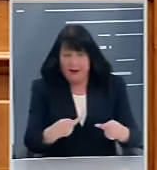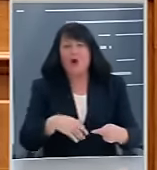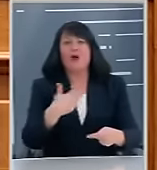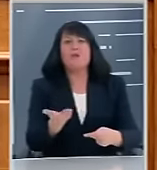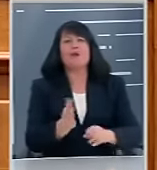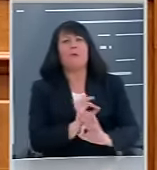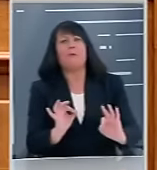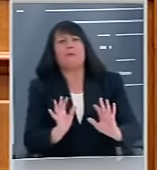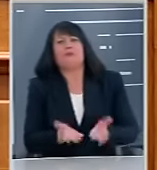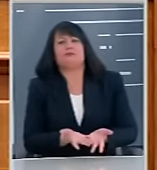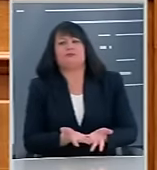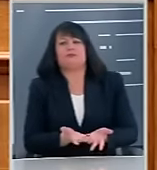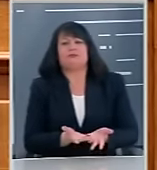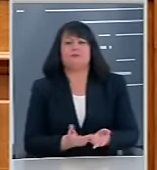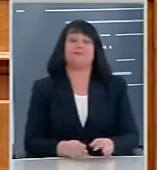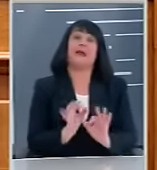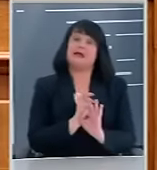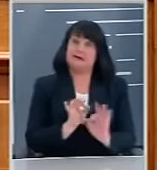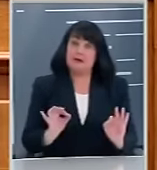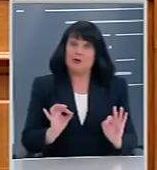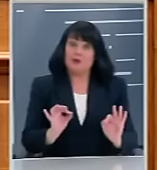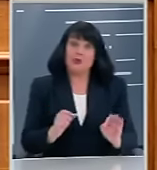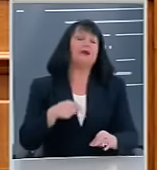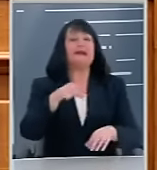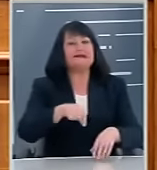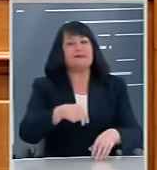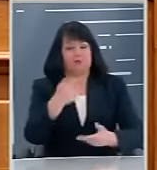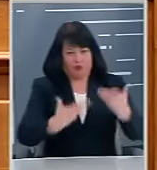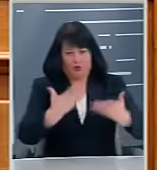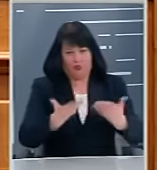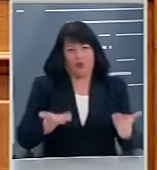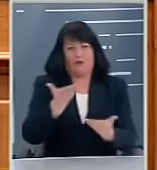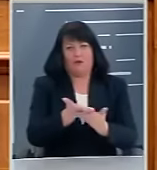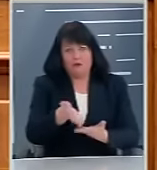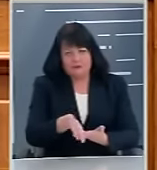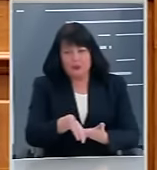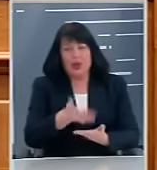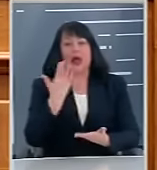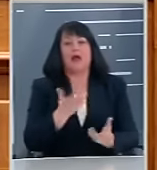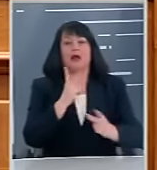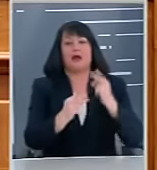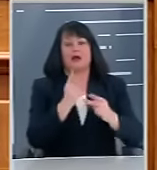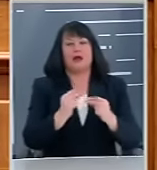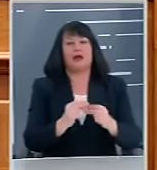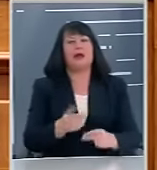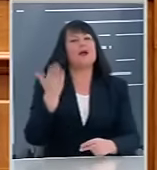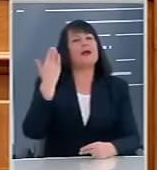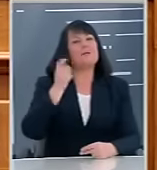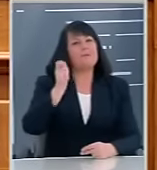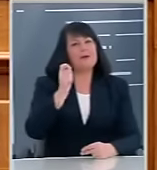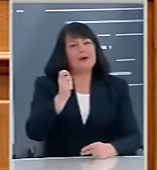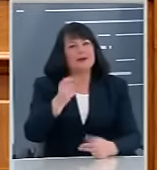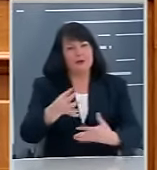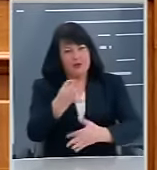Είναι βέβαιο ότι ο σημερινός προϋπολογισμός, εάν συζητείτε με τα δεδομένα τα πολιτικά τα οποία